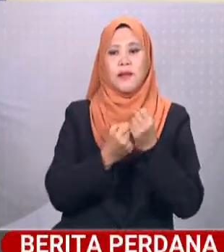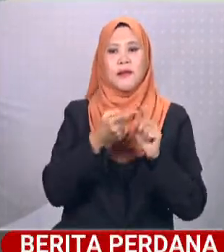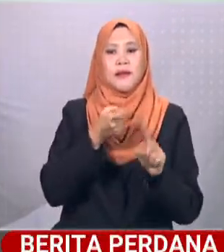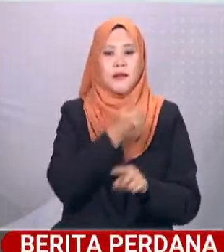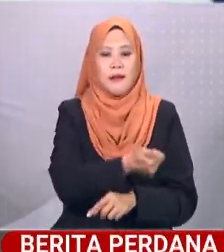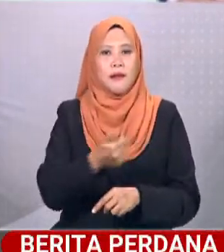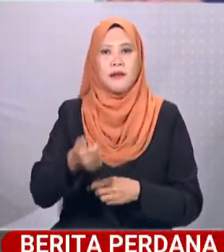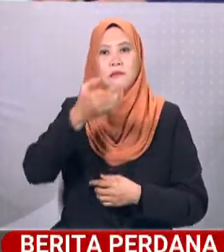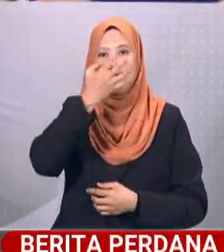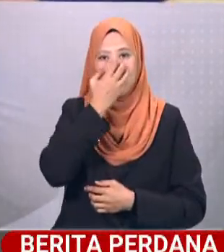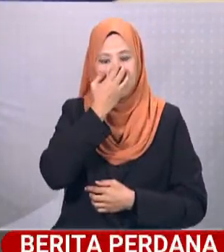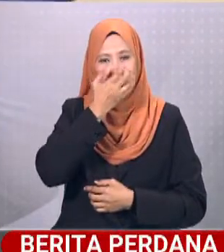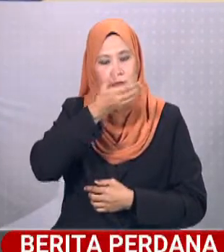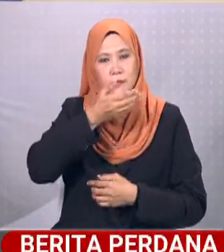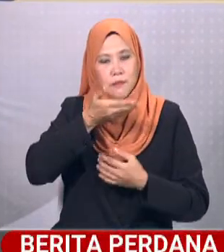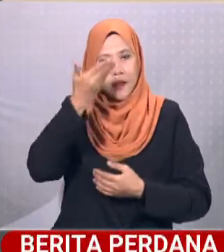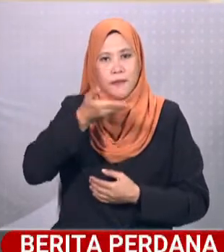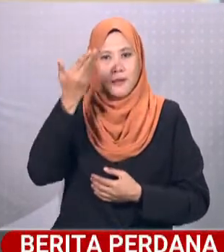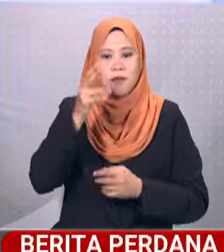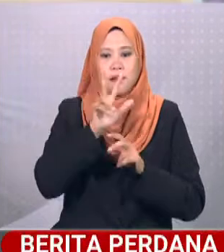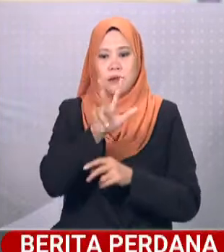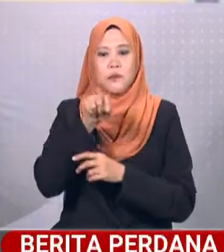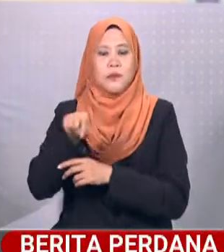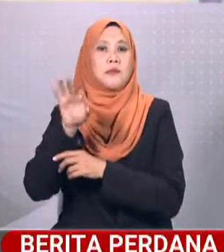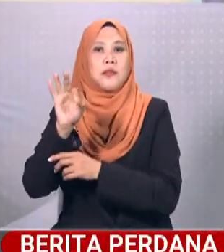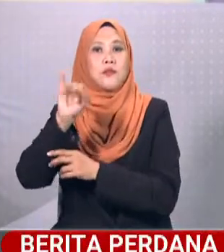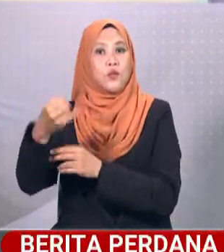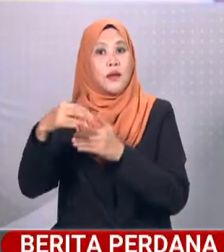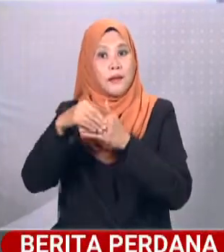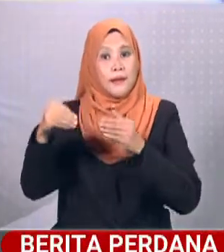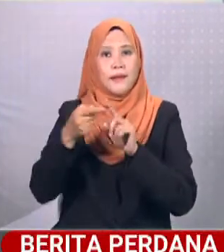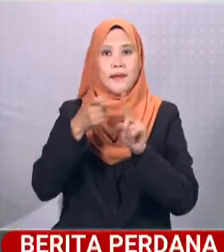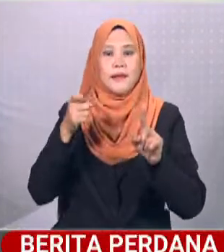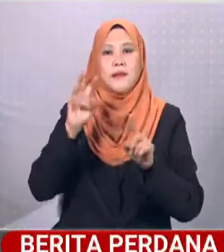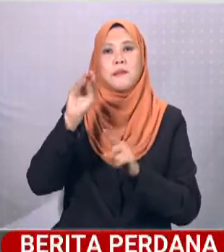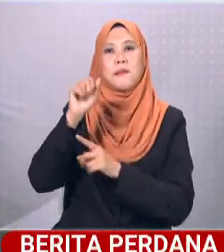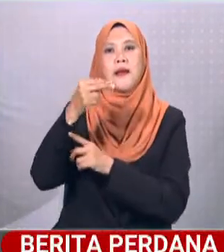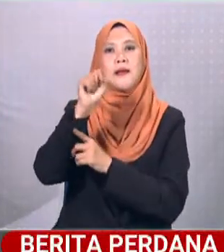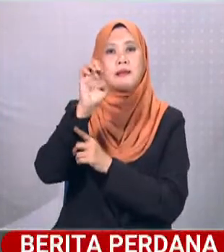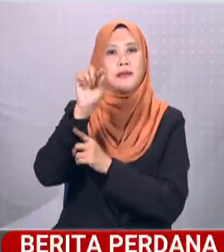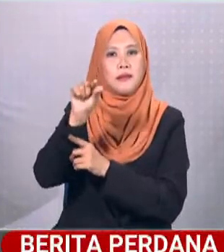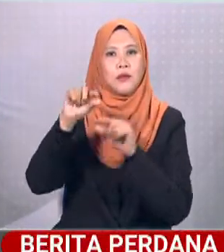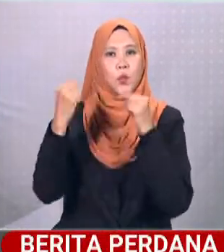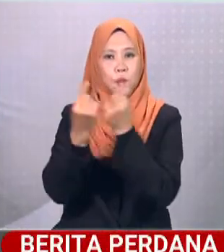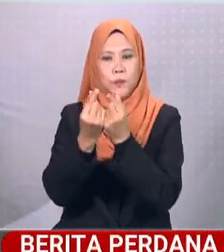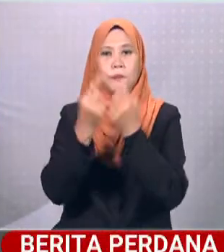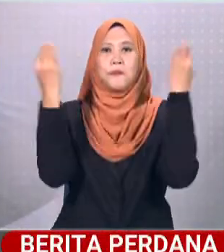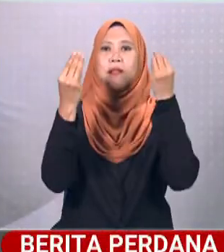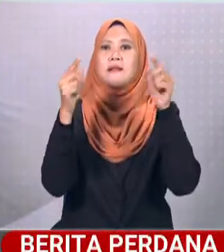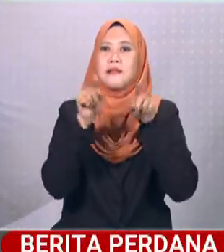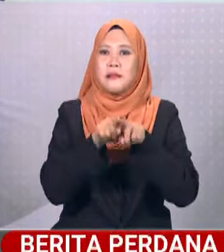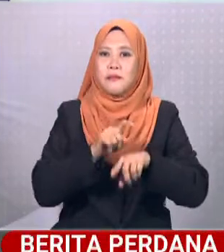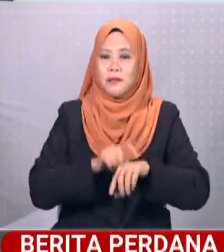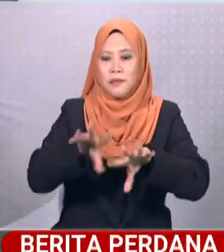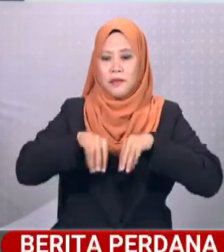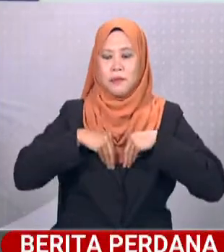alat bantuan pernafasan bernilai RM3.9 juta daripada Mahsing Group Berhad. Pada majlis sama, Tan Sri Muhyiddin turut